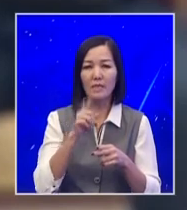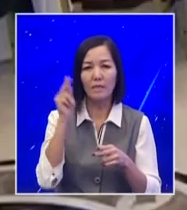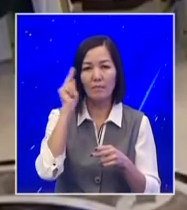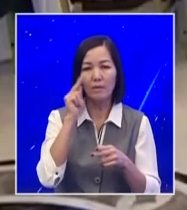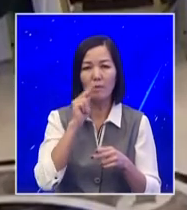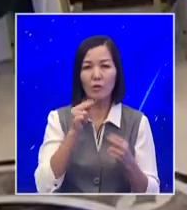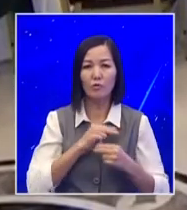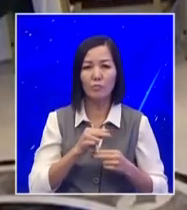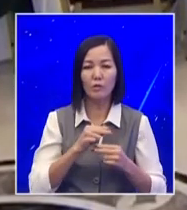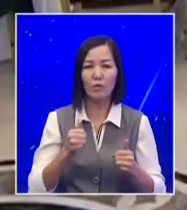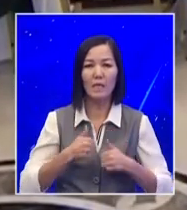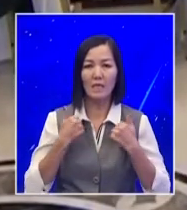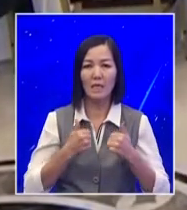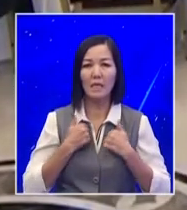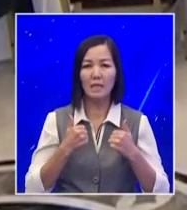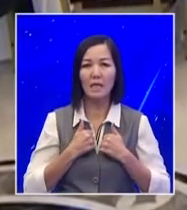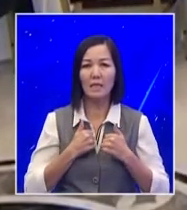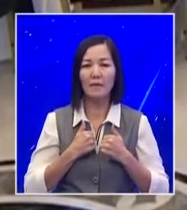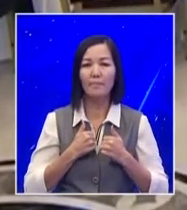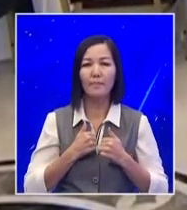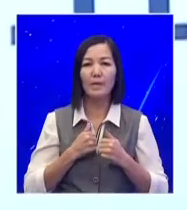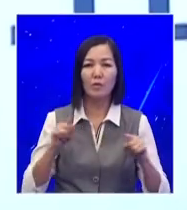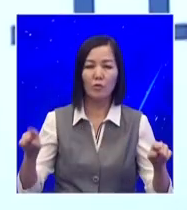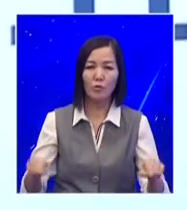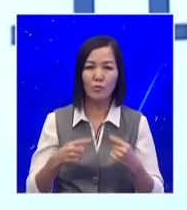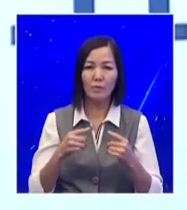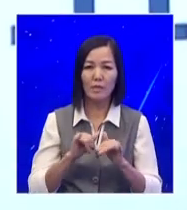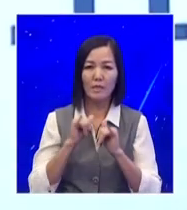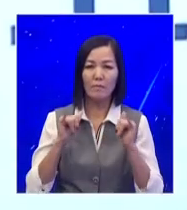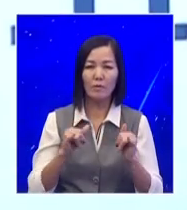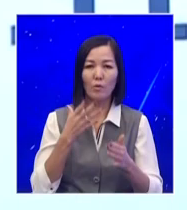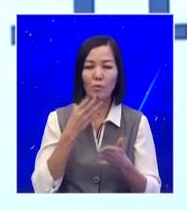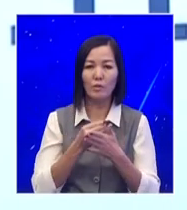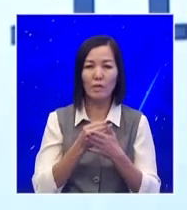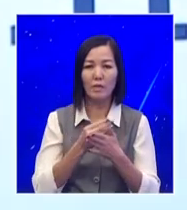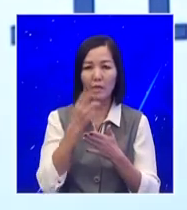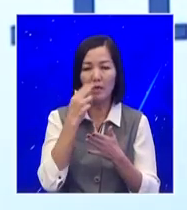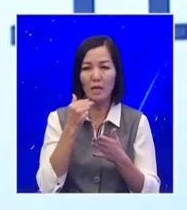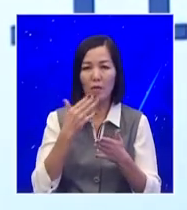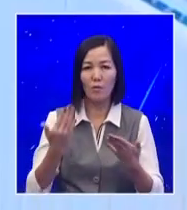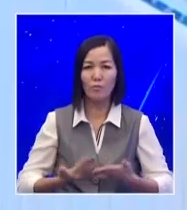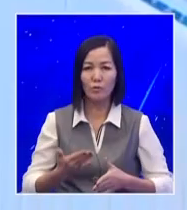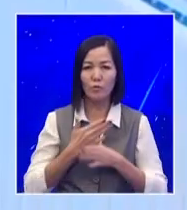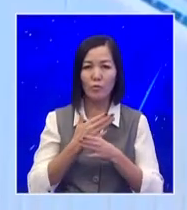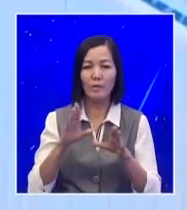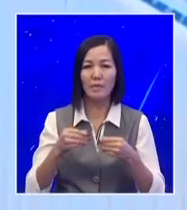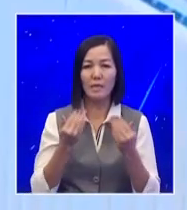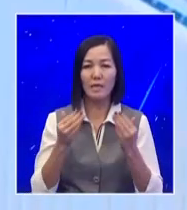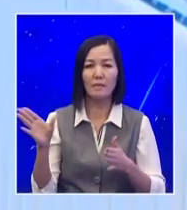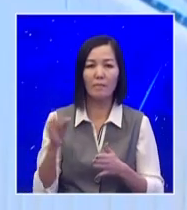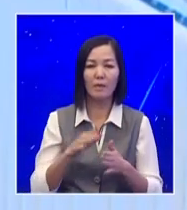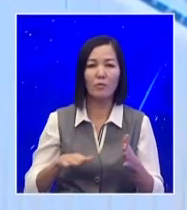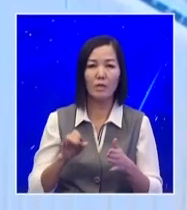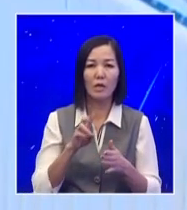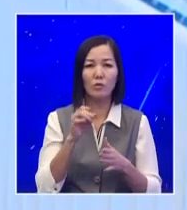және жұмыс істеуге ынталандырады. Олардың аяқтарынан тұрып кетулеріне, өздеріне ыңғайлы өмір сүрулеріне көмектеседі. Қазір барлық өңірде